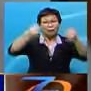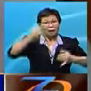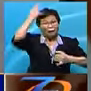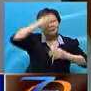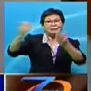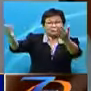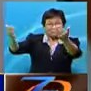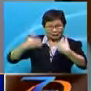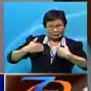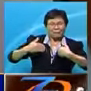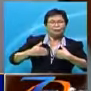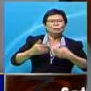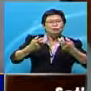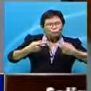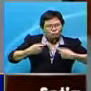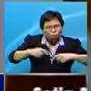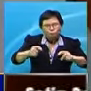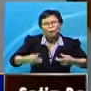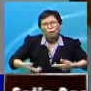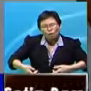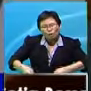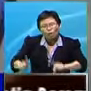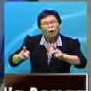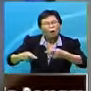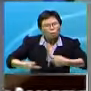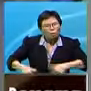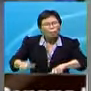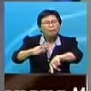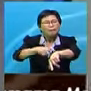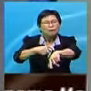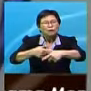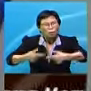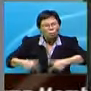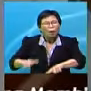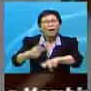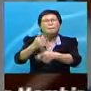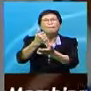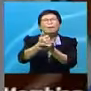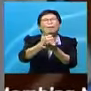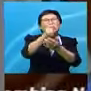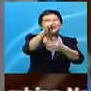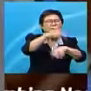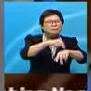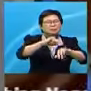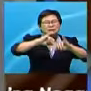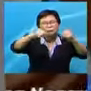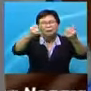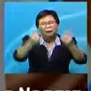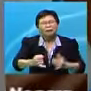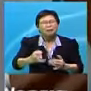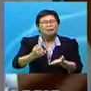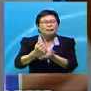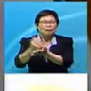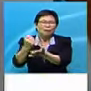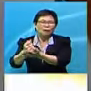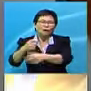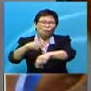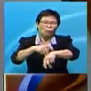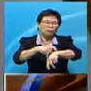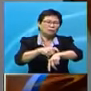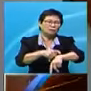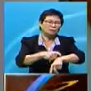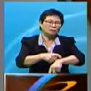datang cubalah untuk luangkanlah sedikit masa untuk membantu para jemaah tanpa mengira batas waktu dan